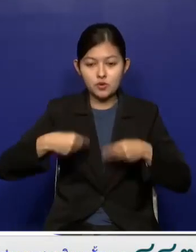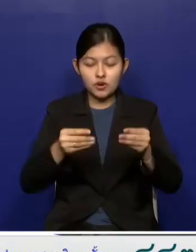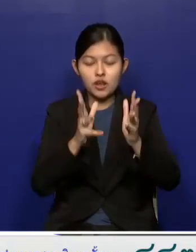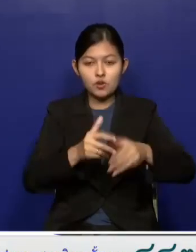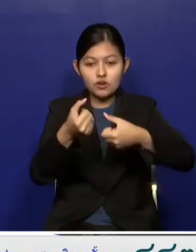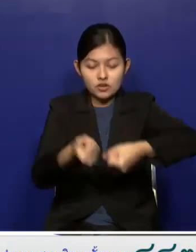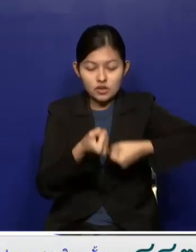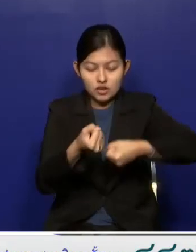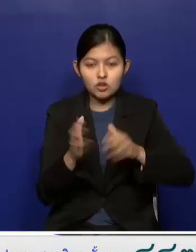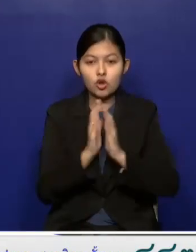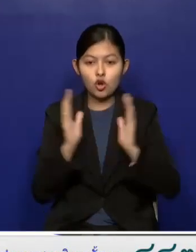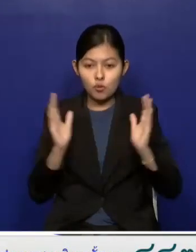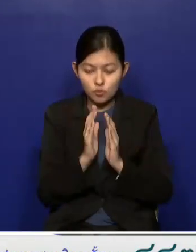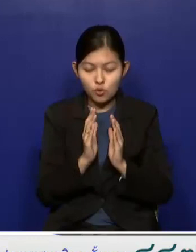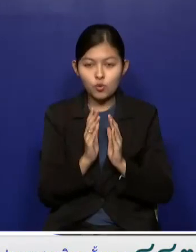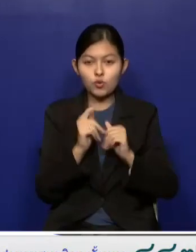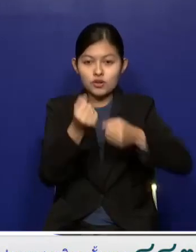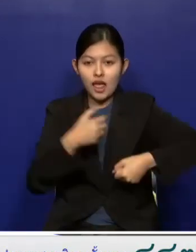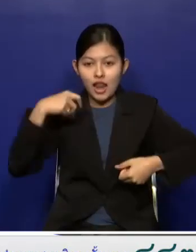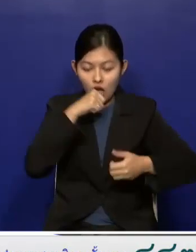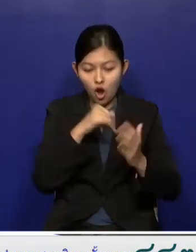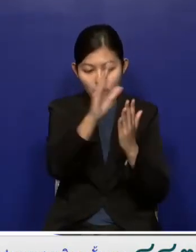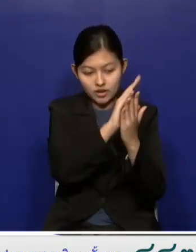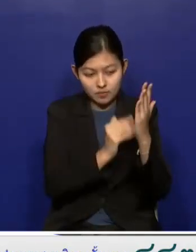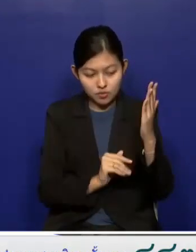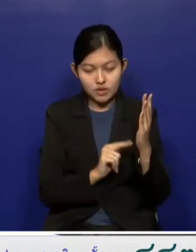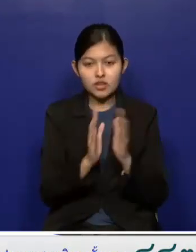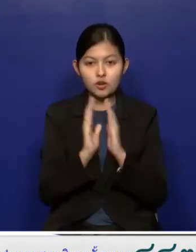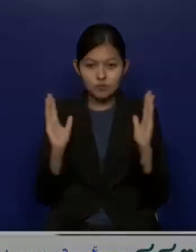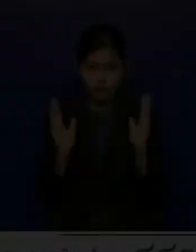แทนพี่น้องเกษตรกรทั้งประเทศครับขอบคุณมากครับท่านประธานครับ ขอบคุณครับเป็นการ